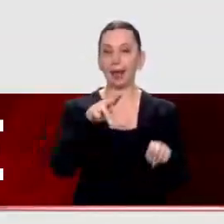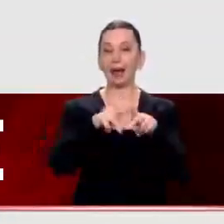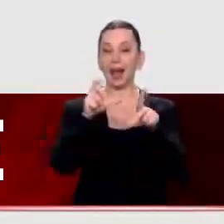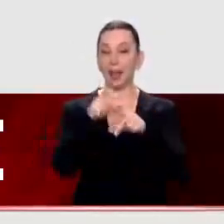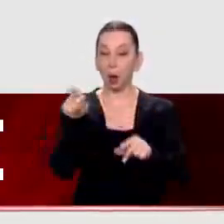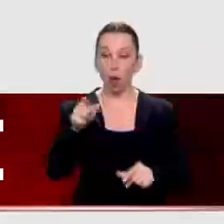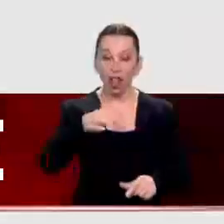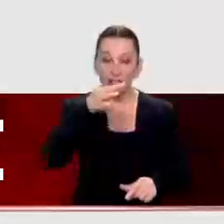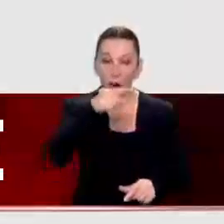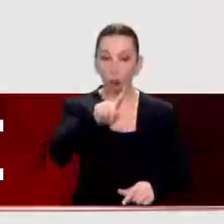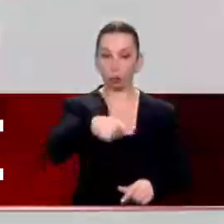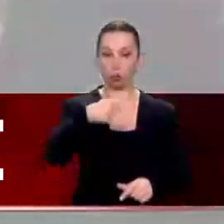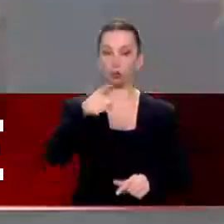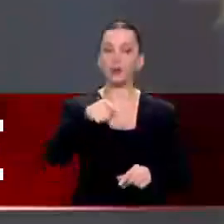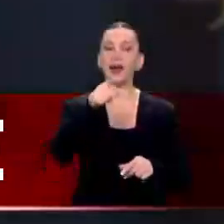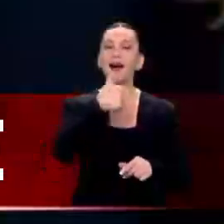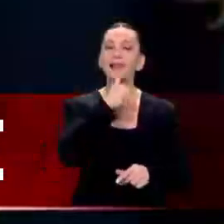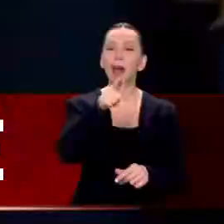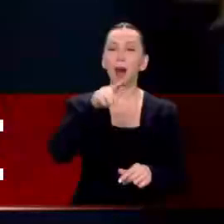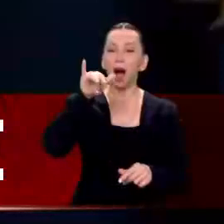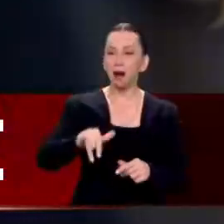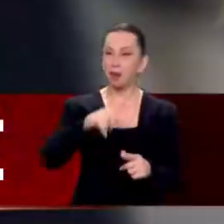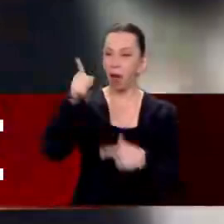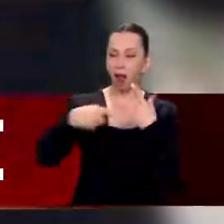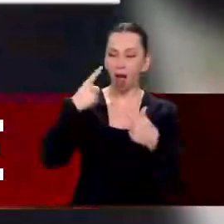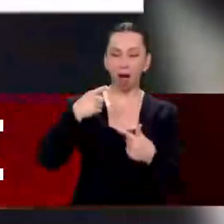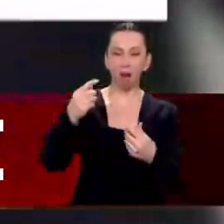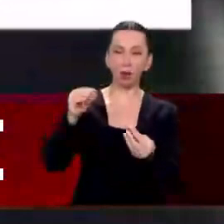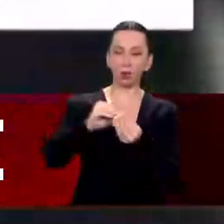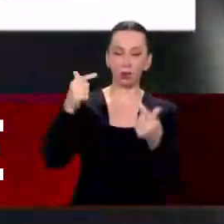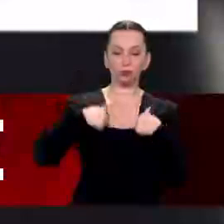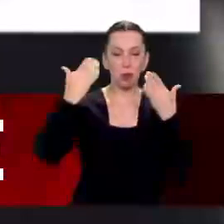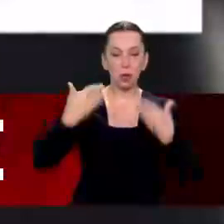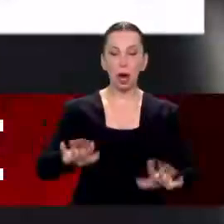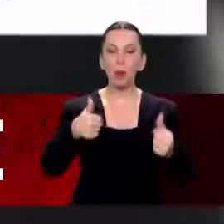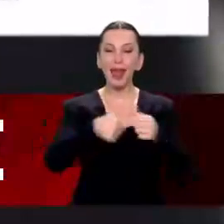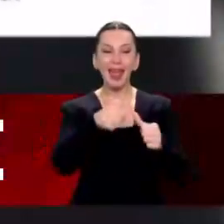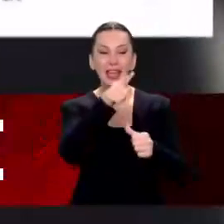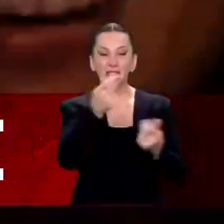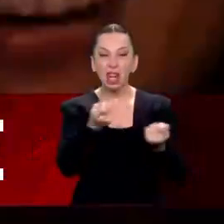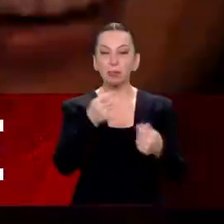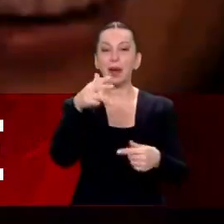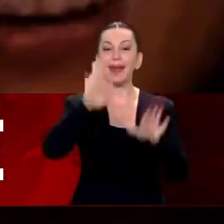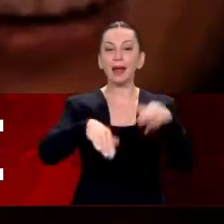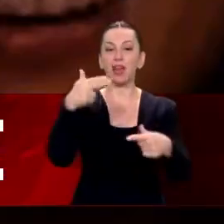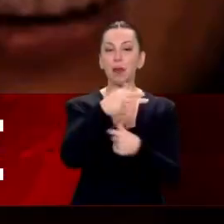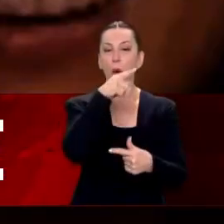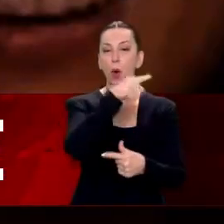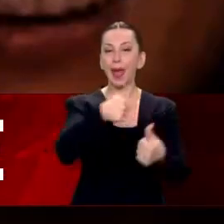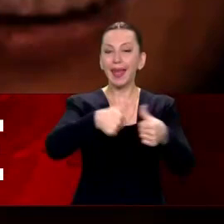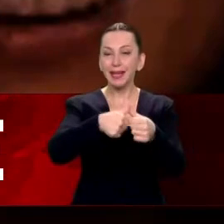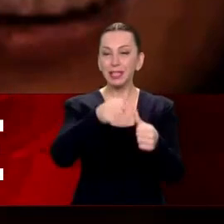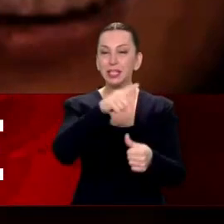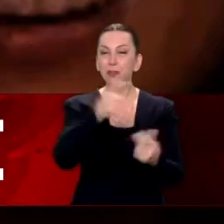o ifadeye ulaştı. Kıvanç Talu hakkındaki iddiaları reddedip eşinin çalıştığı reklam firmasını suçladı. Eşim Beril Talu 10